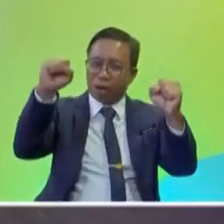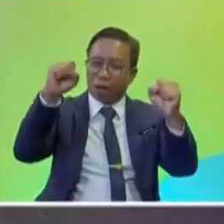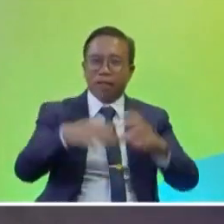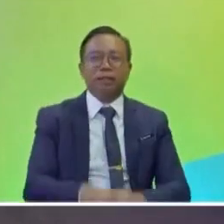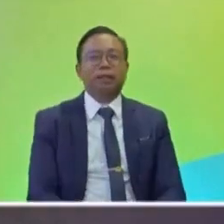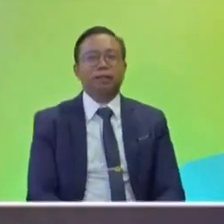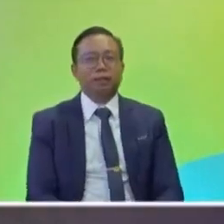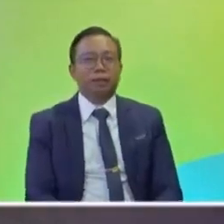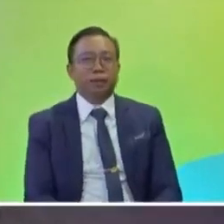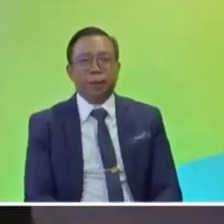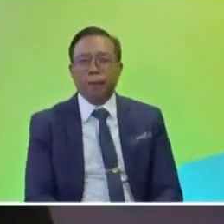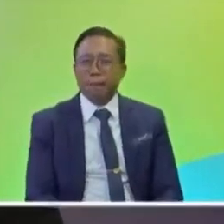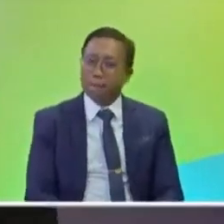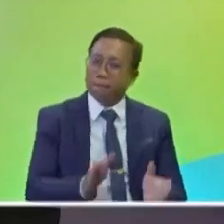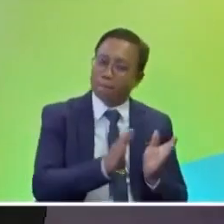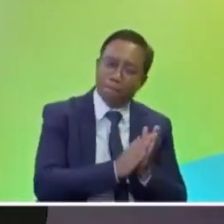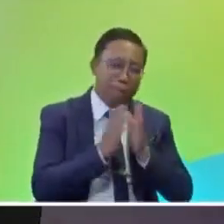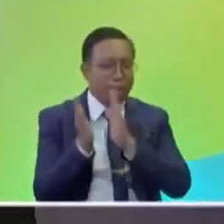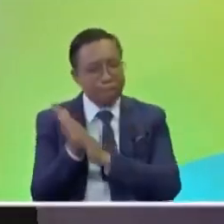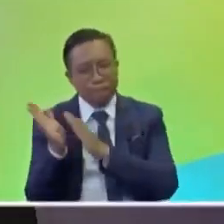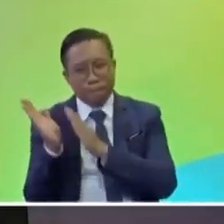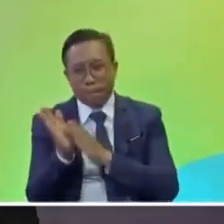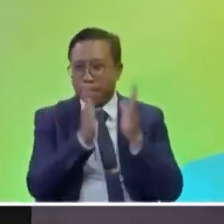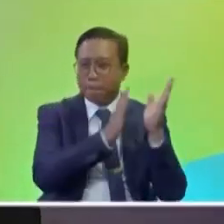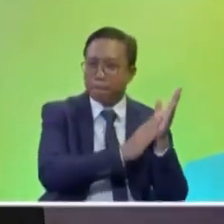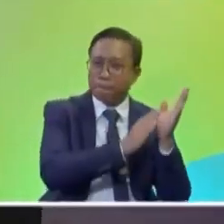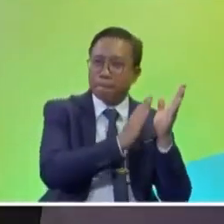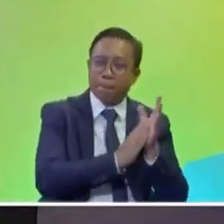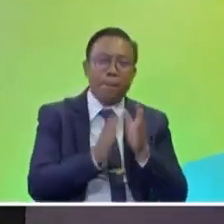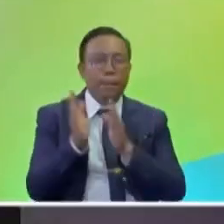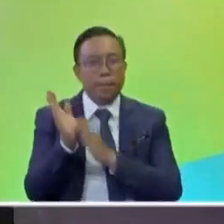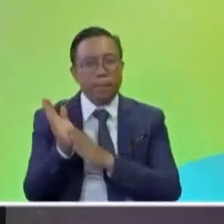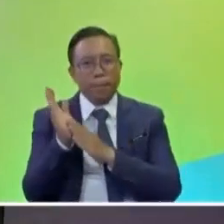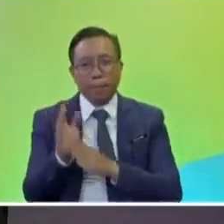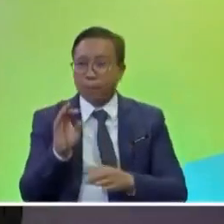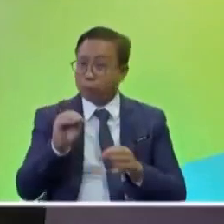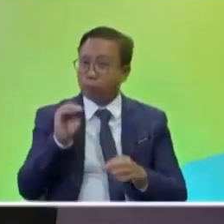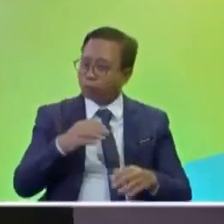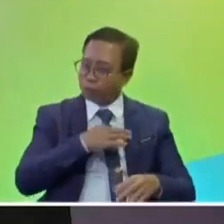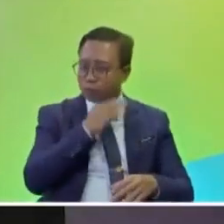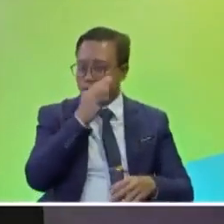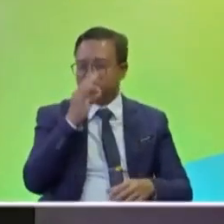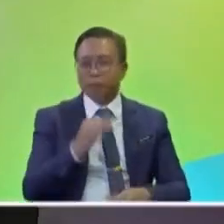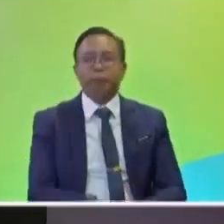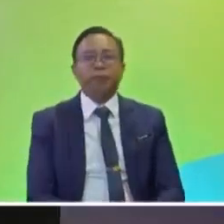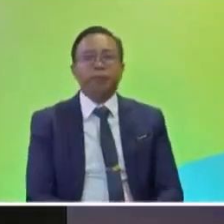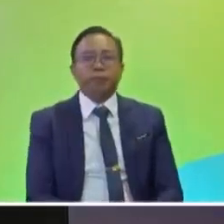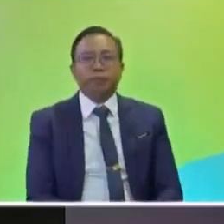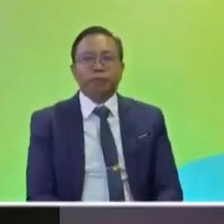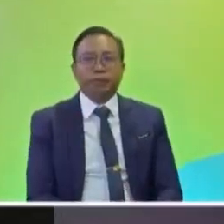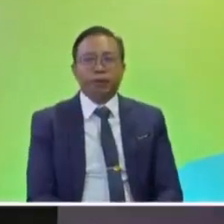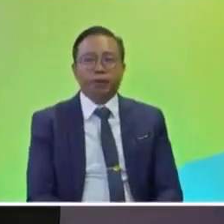hore! Wah, semangat murid-murid dekat rumah. Betul? Abang Din macam